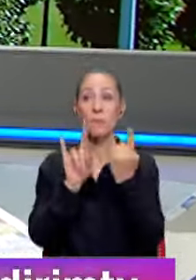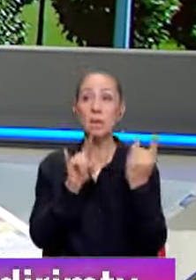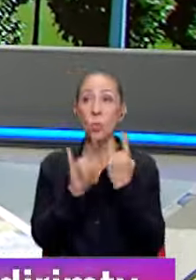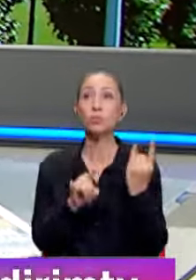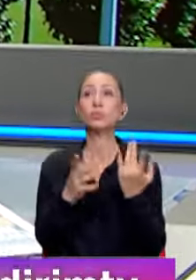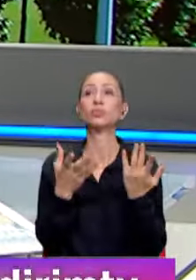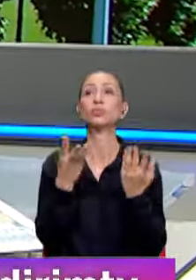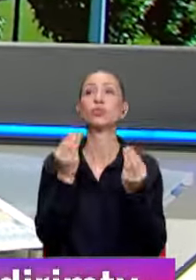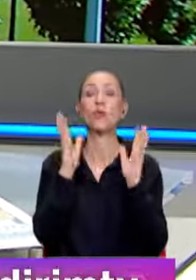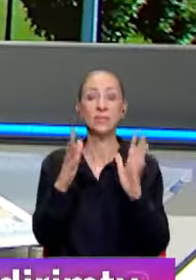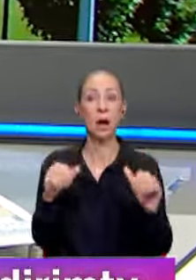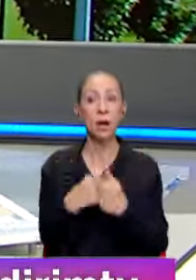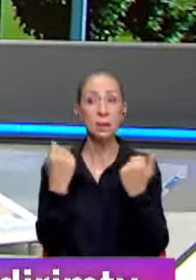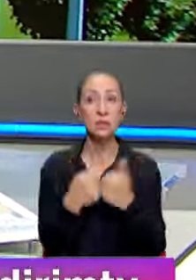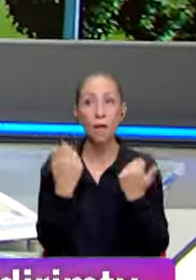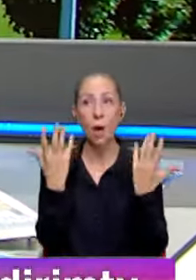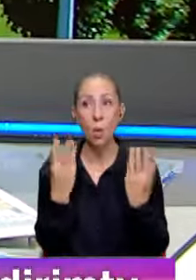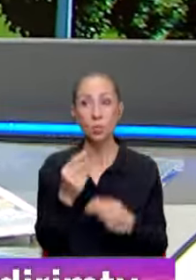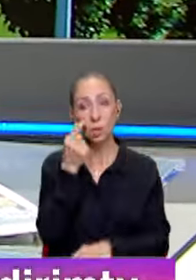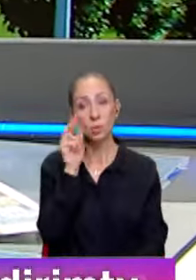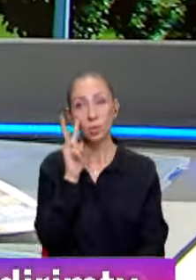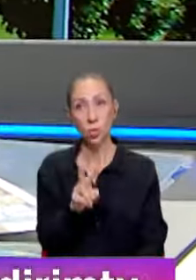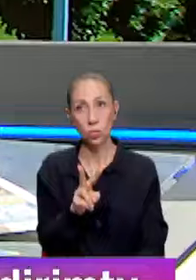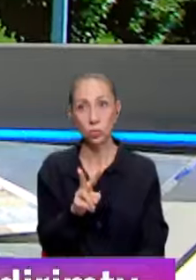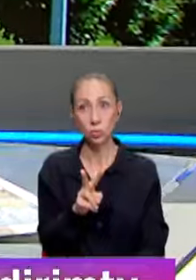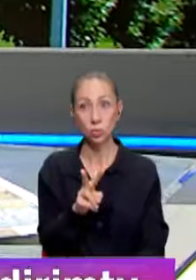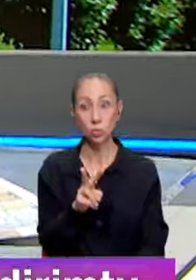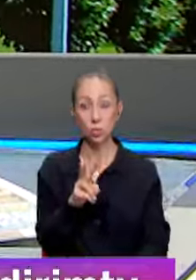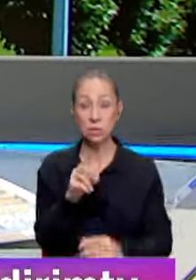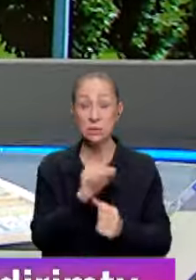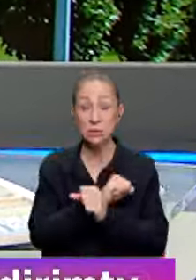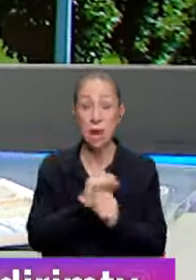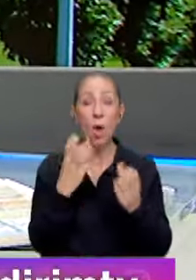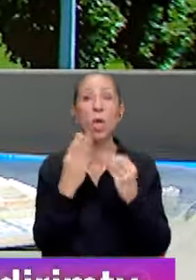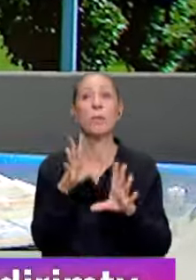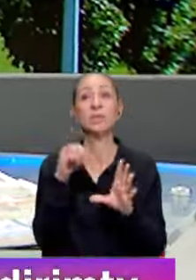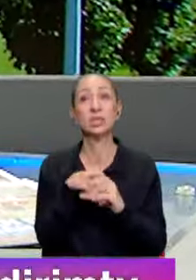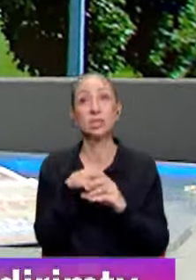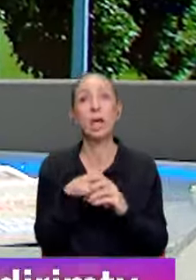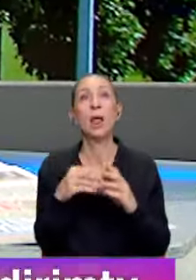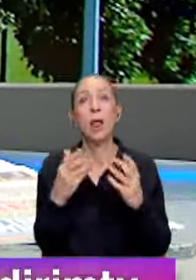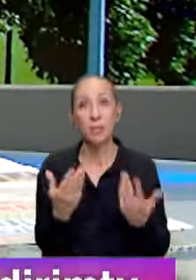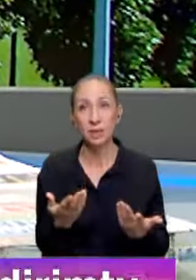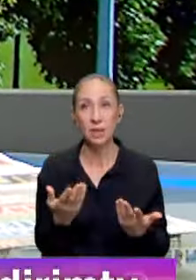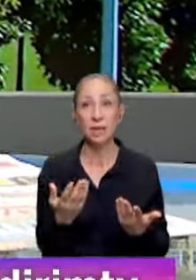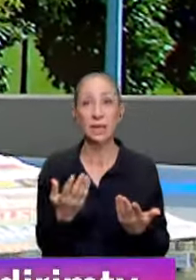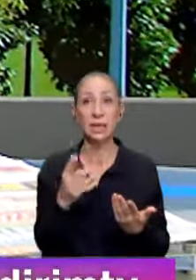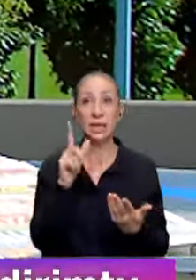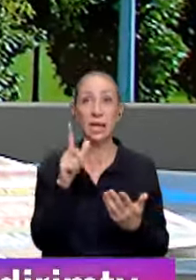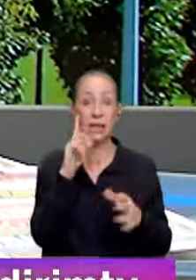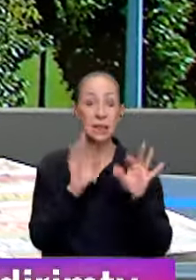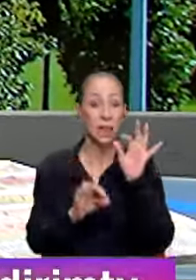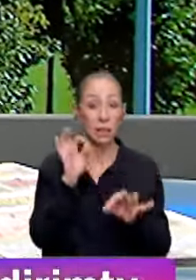Eee çokça kazaların yaşandığına da tanıklık edebiliyoruz faciaya dönüşmemesi adına Elbette ki Eee gerekli